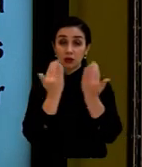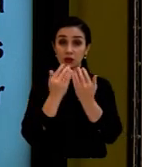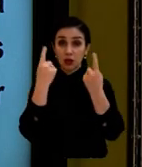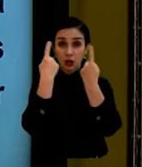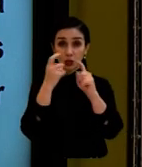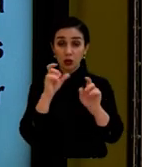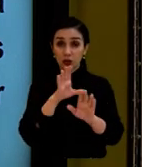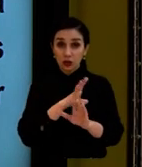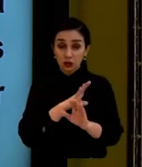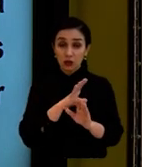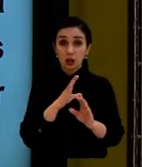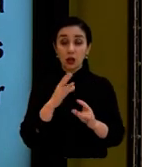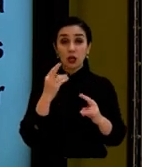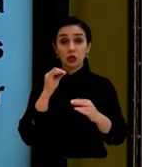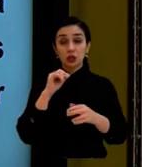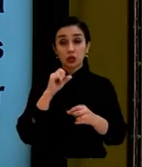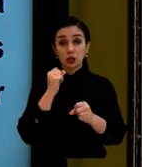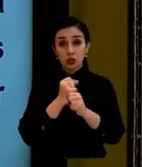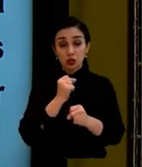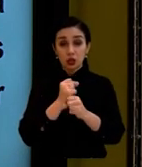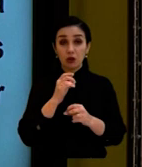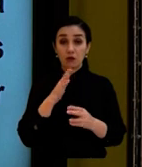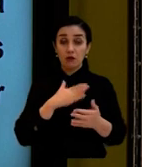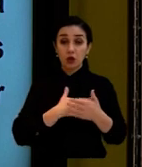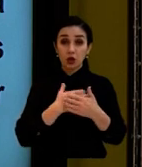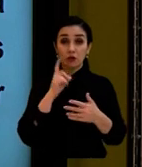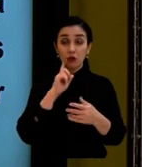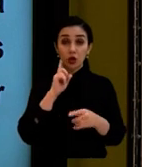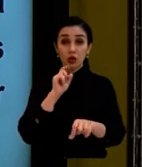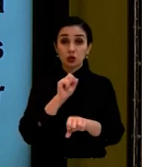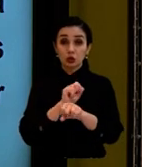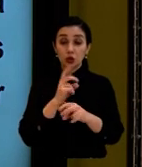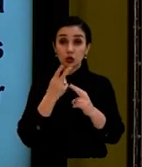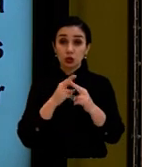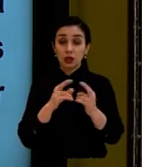tashkilotlarda ish faoliyati vaqtincha to'xtatilgan. Shu